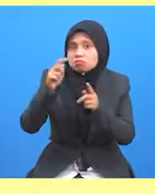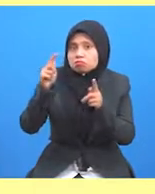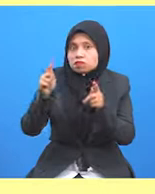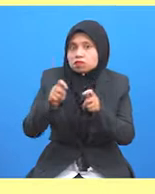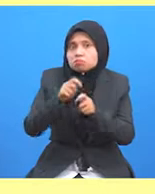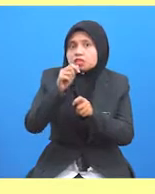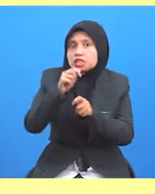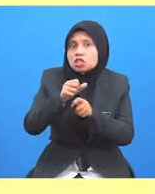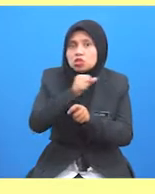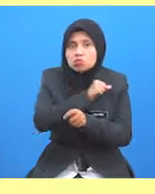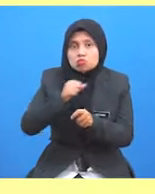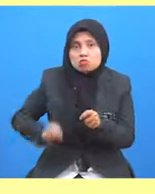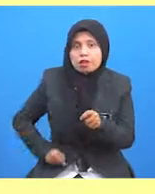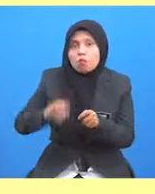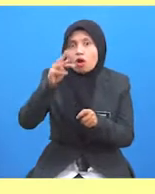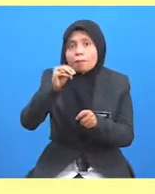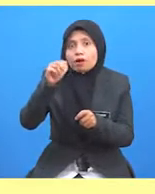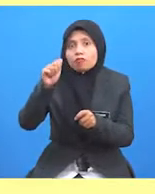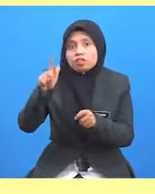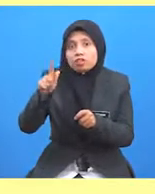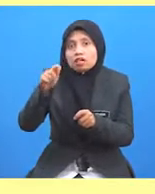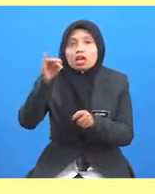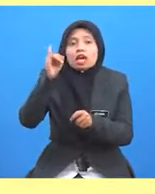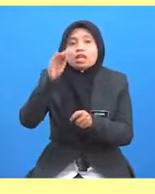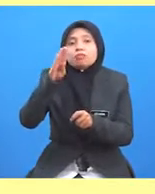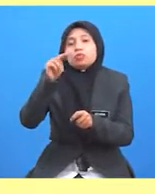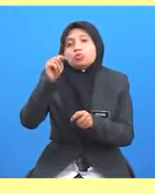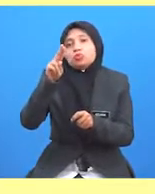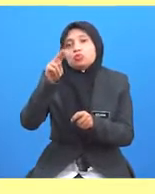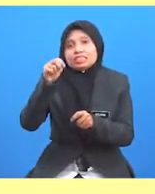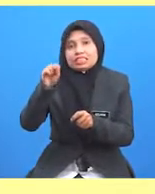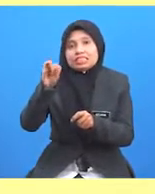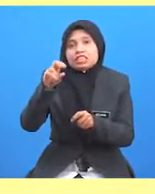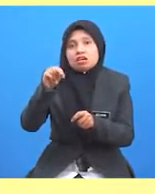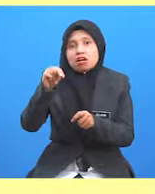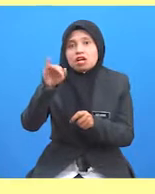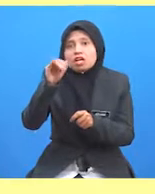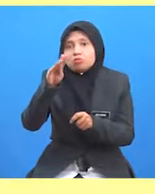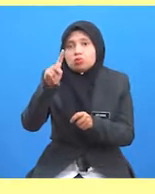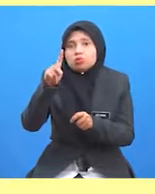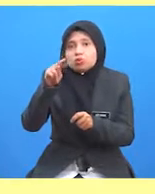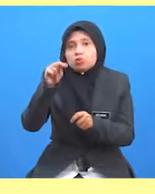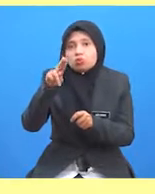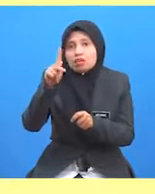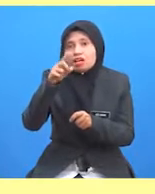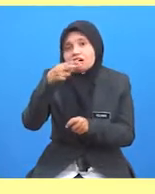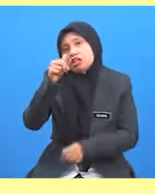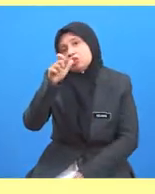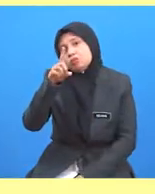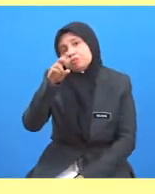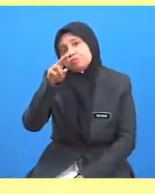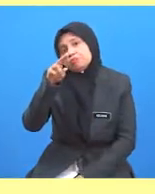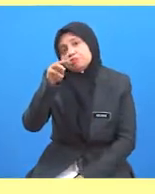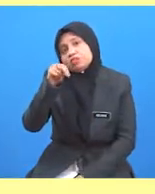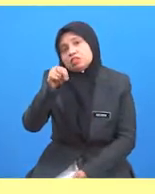Ibnu Sina dan Ibnu Khaldun, usaha dakwah mereka ini telah memberi kesan kepada perkembangan tamadun